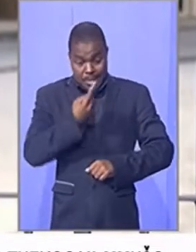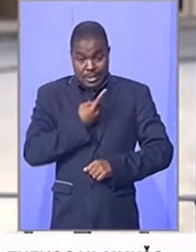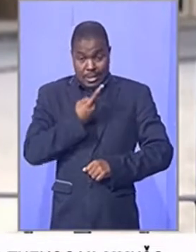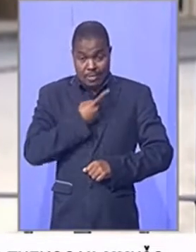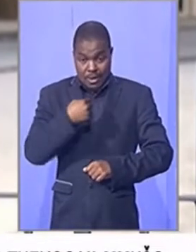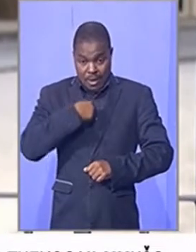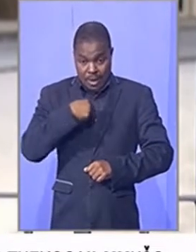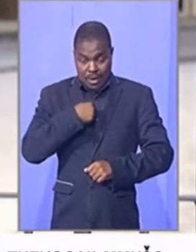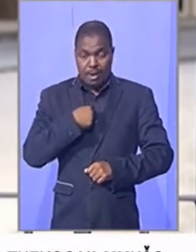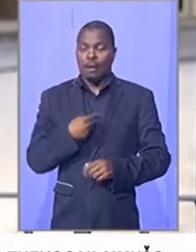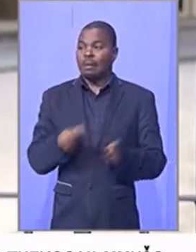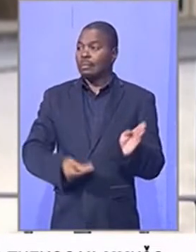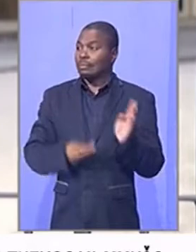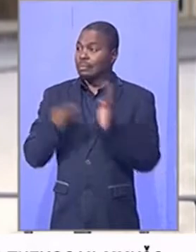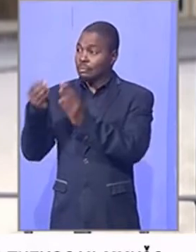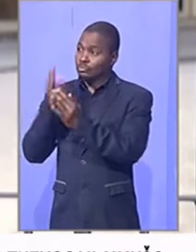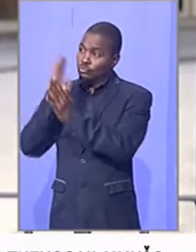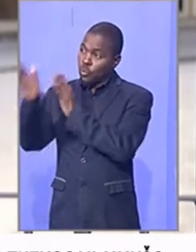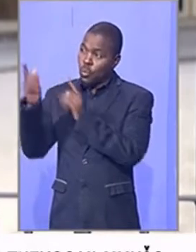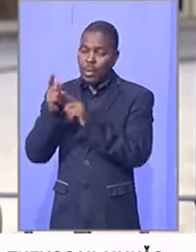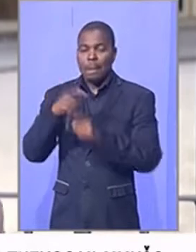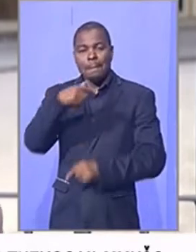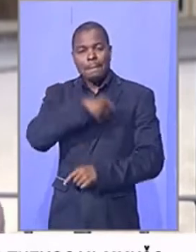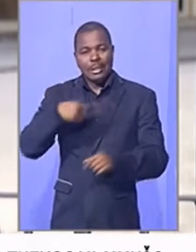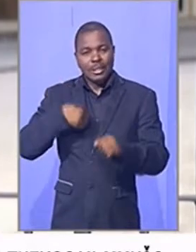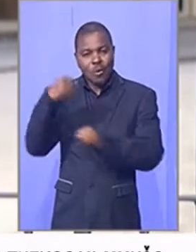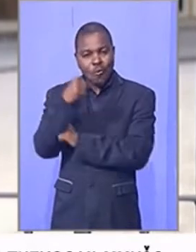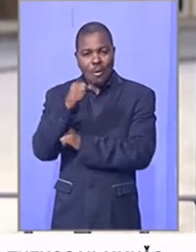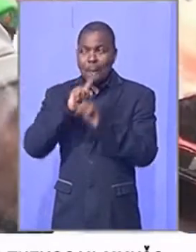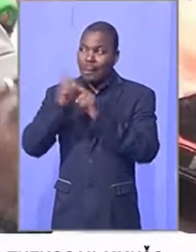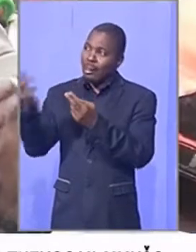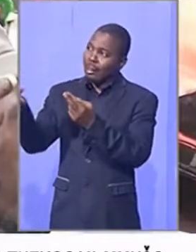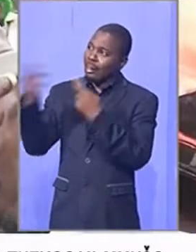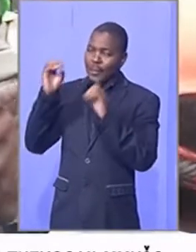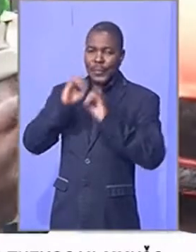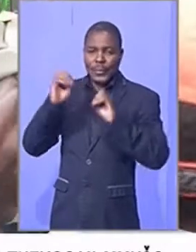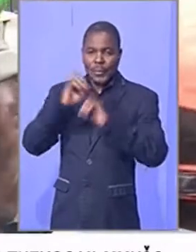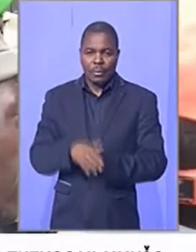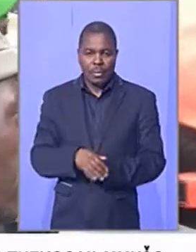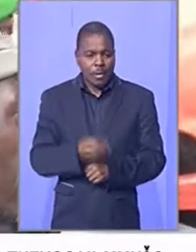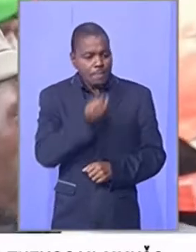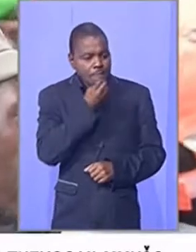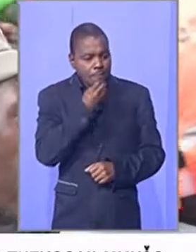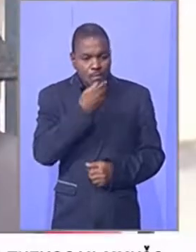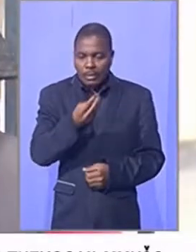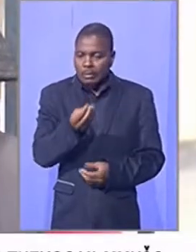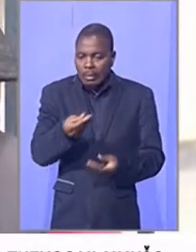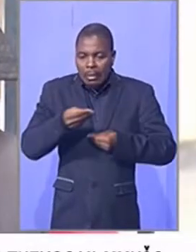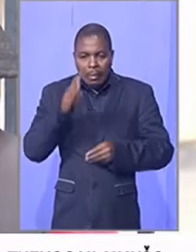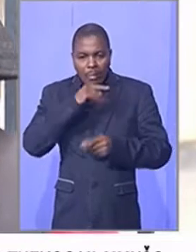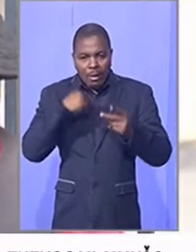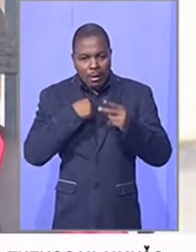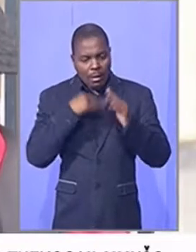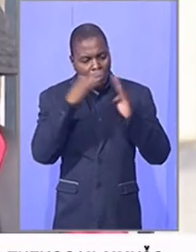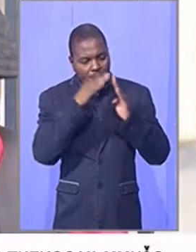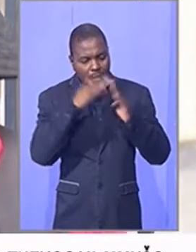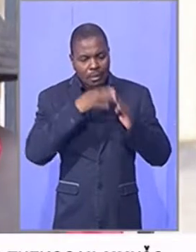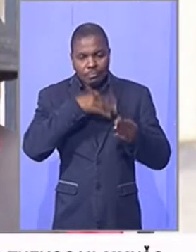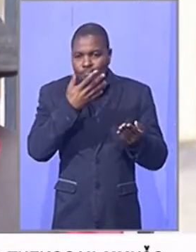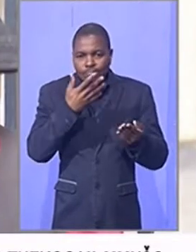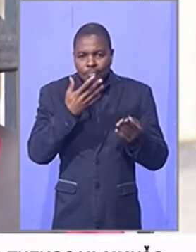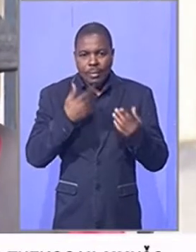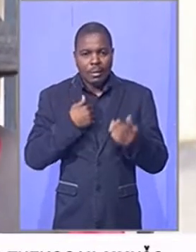somotšoma di le ka o sendela ofising ya presidential office le no ha tso kre karabo. Le benefits ya dijwa ke fumana ke go bala ka tla ka ga ntlo le bana baka ne ke katile